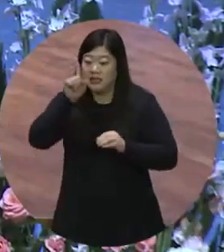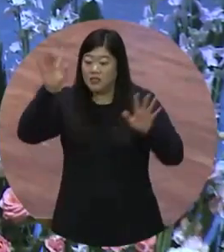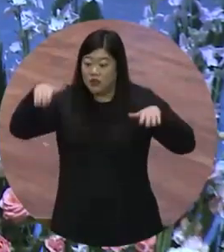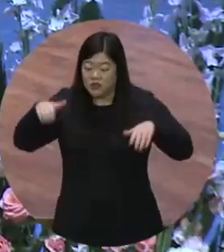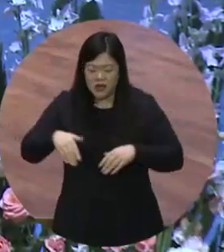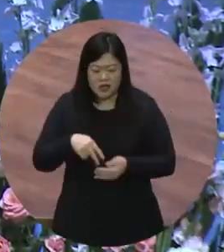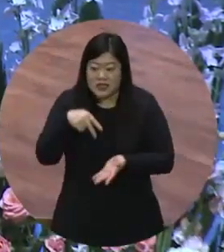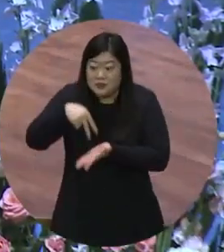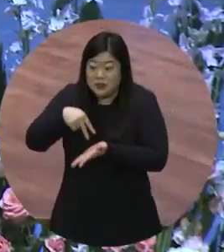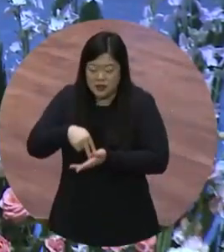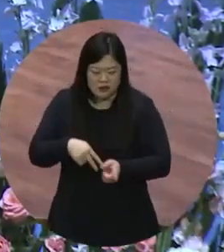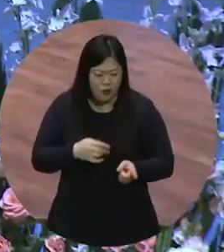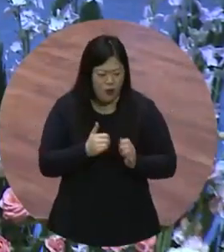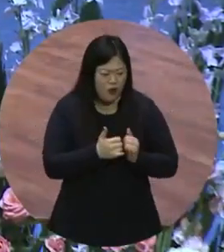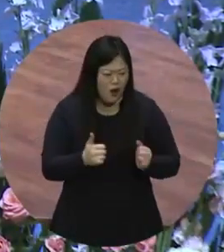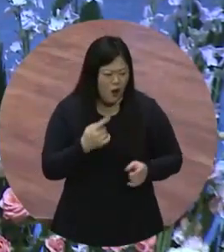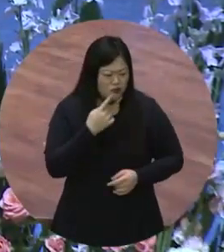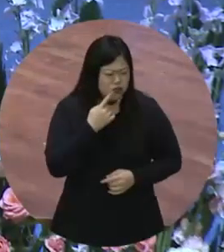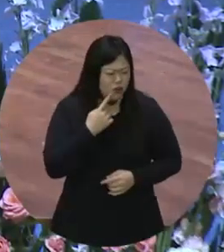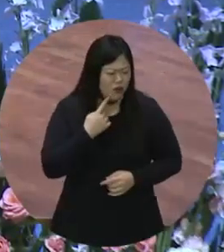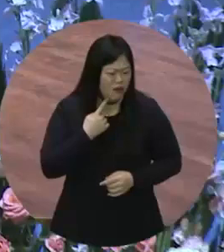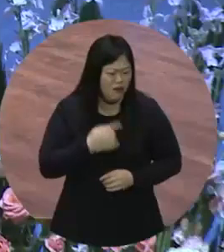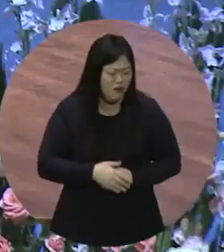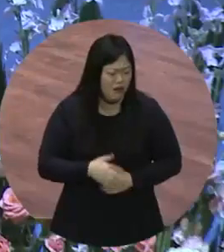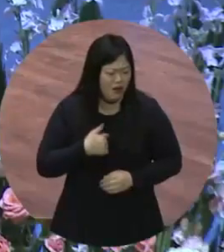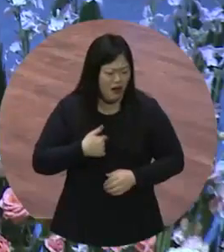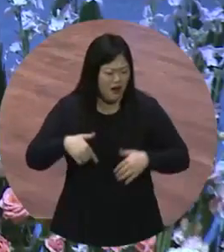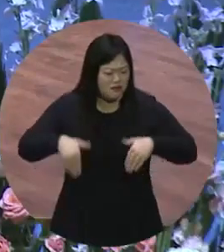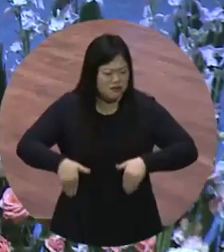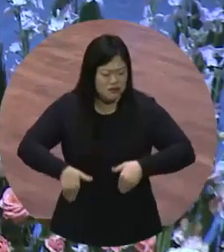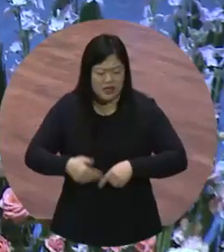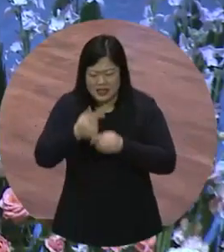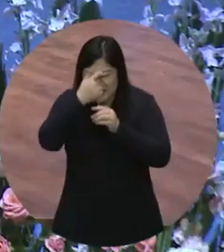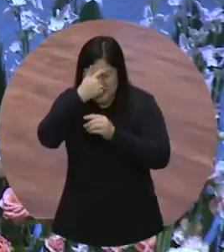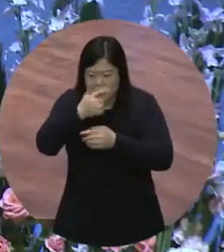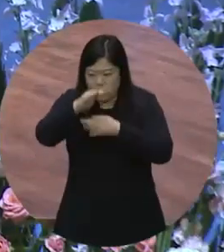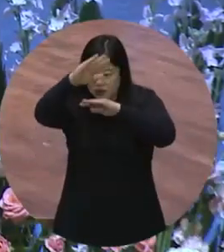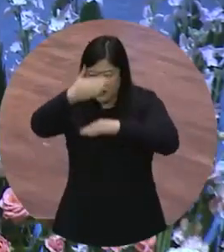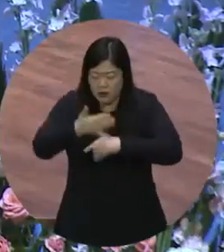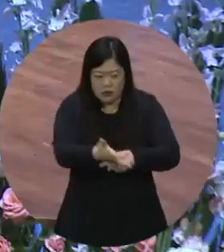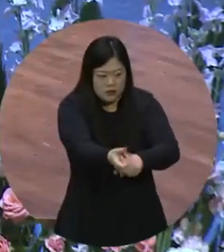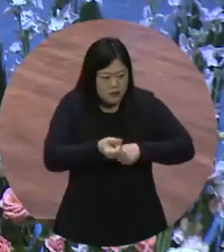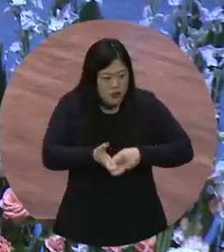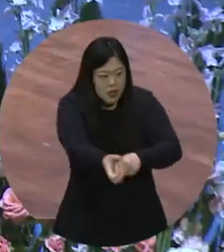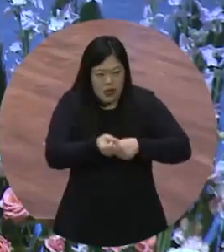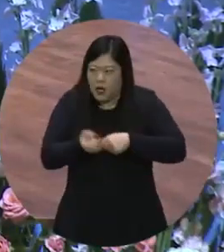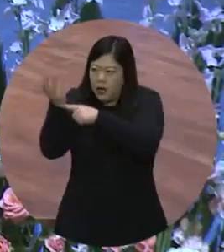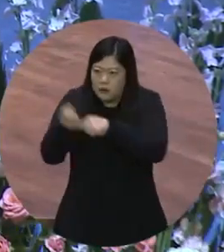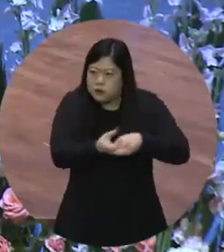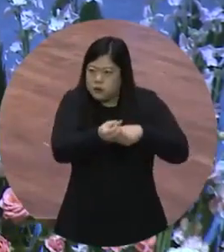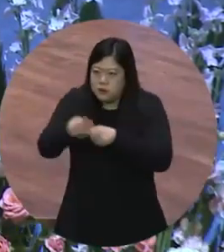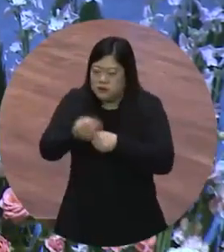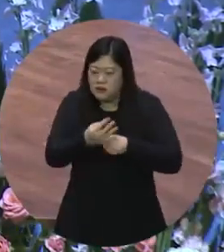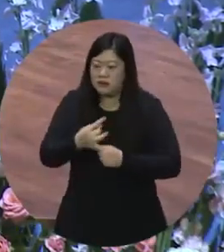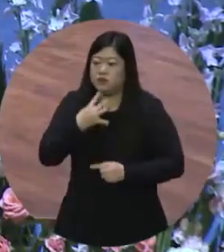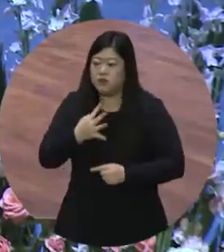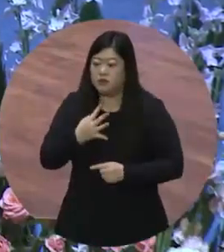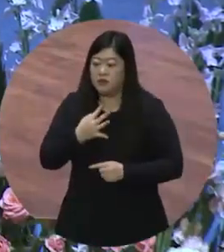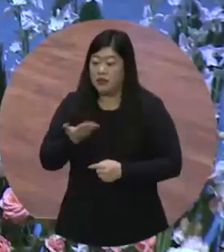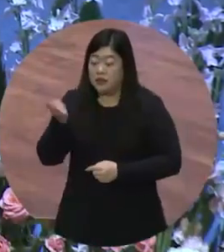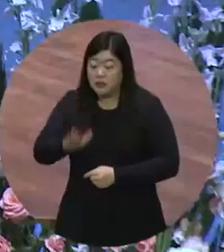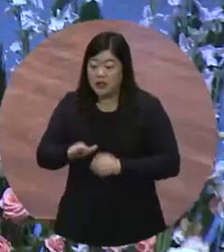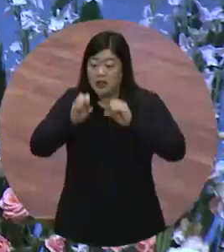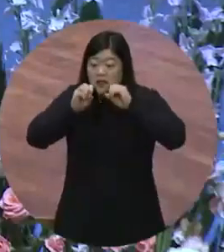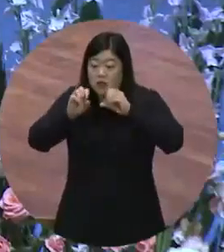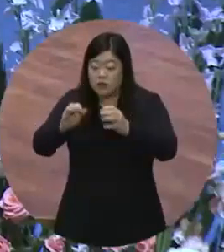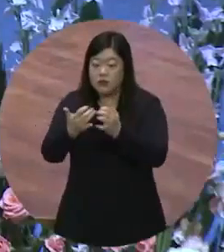맨날 심부름하고 심부름이라 하고 있어요. 천사는 부르는 영이라 심부름하고 있어요. 그런데 우리는 예수님이 할